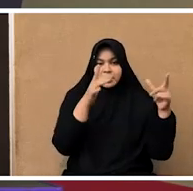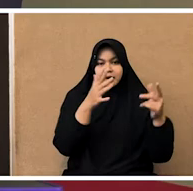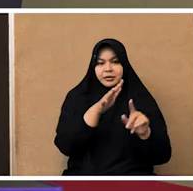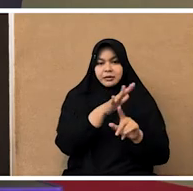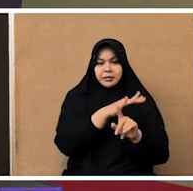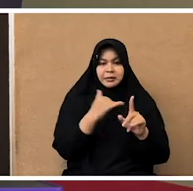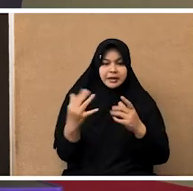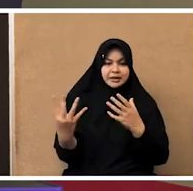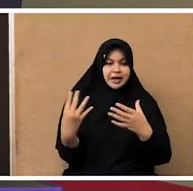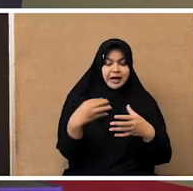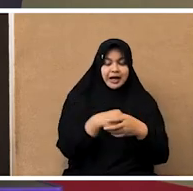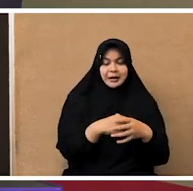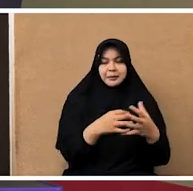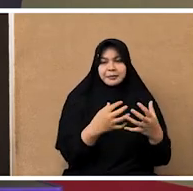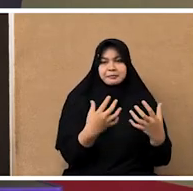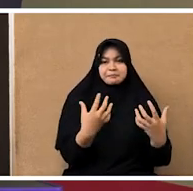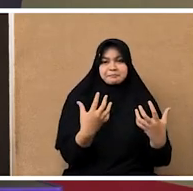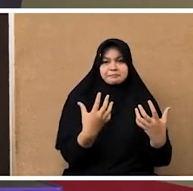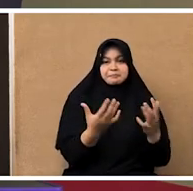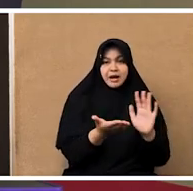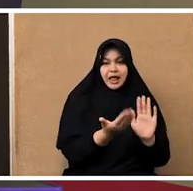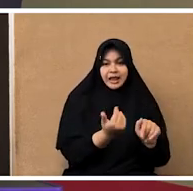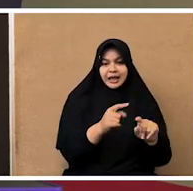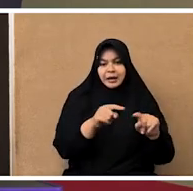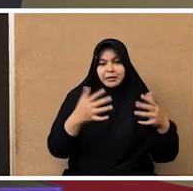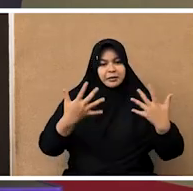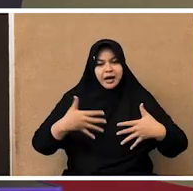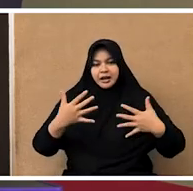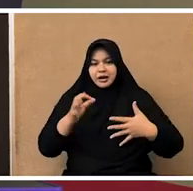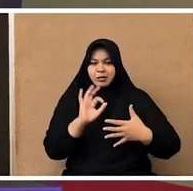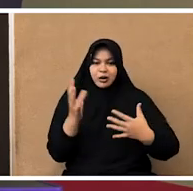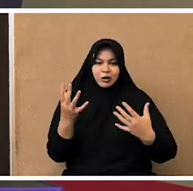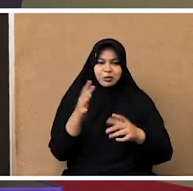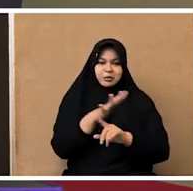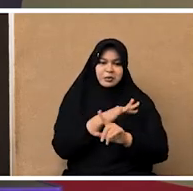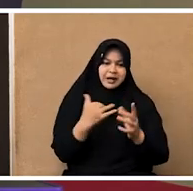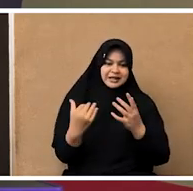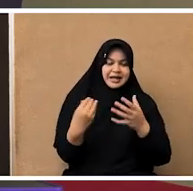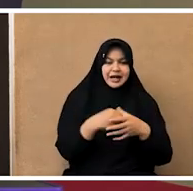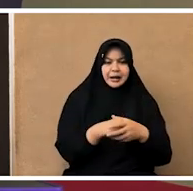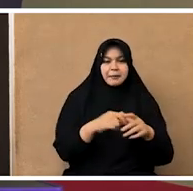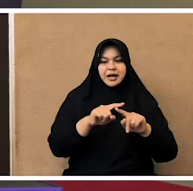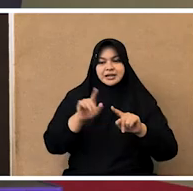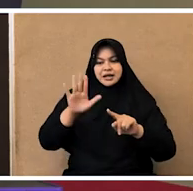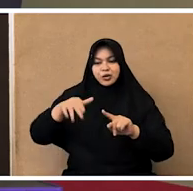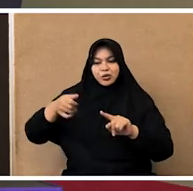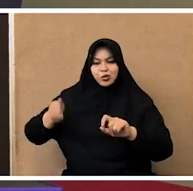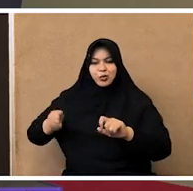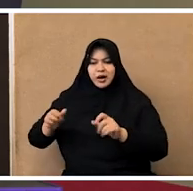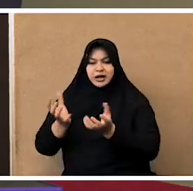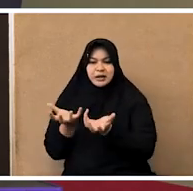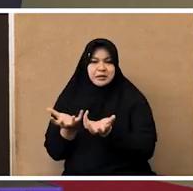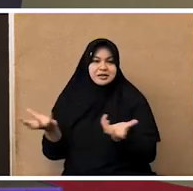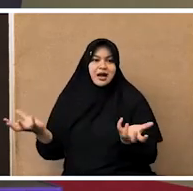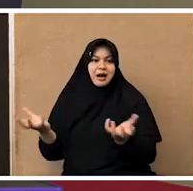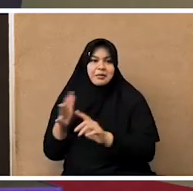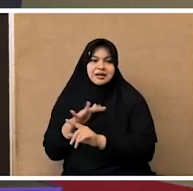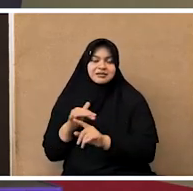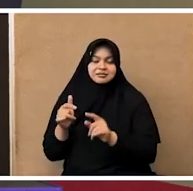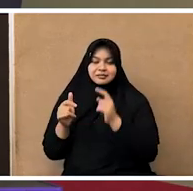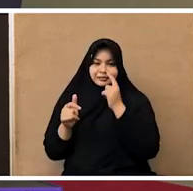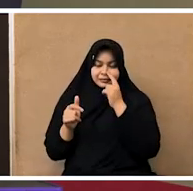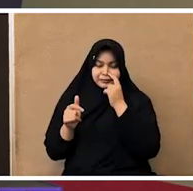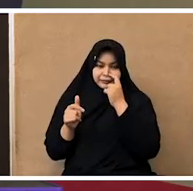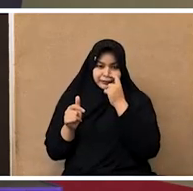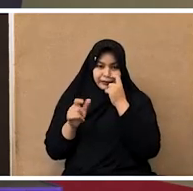Pemasyarakatan Tetapi kan prakteknya itu belum Pemasyarakatan kan masih pemidanaan tapi masih hukuman gitu nah itu yang